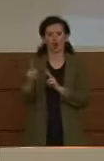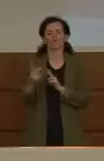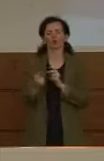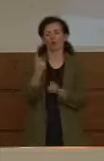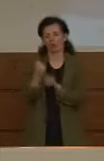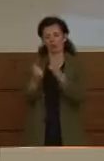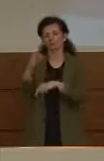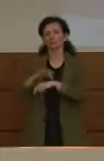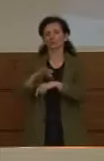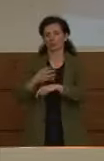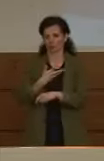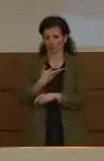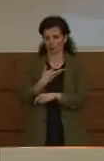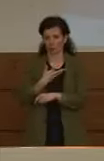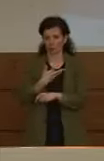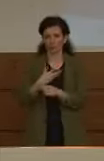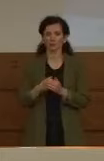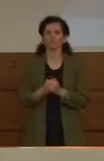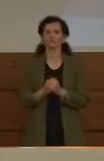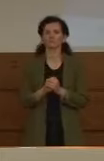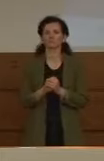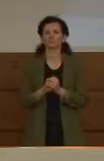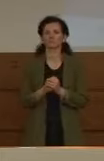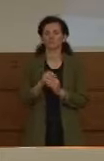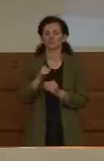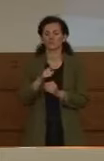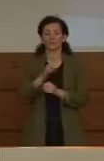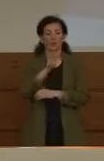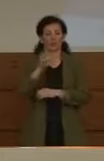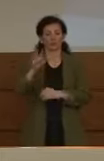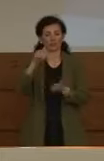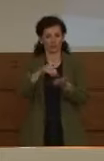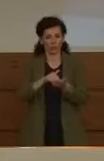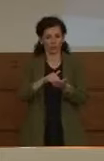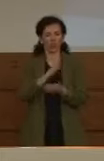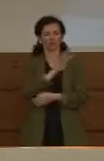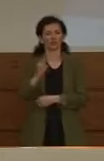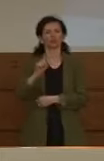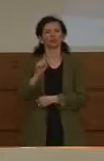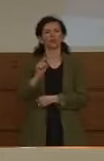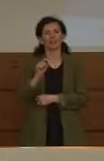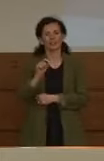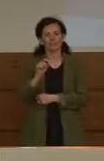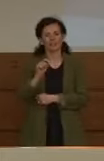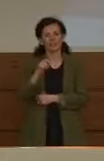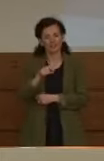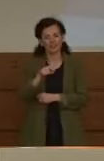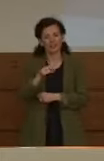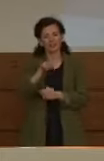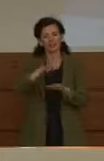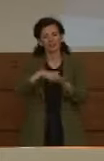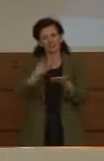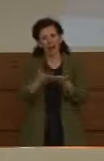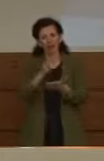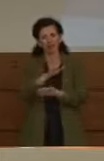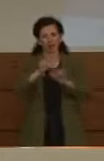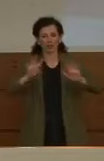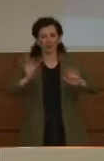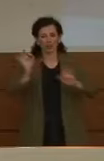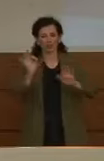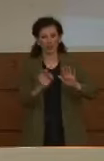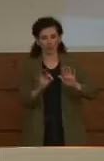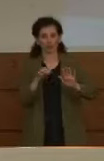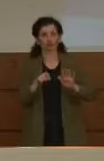mentre la maggior parte 40 5.420 il 59 per cento del totale